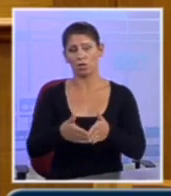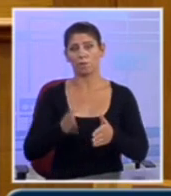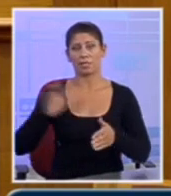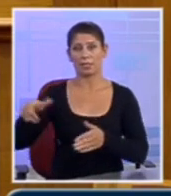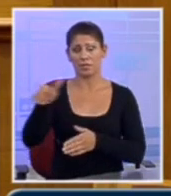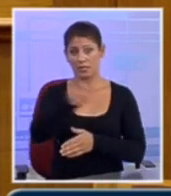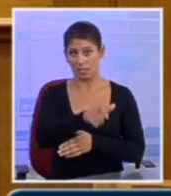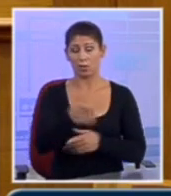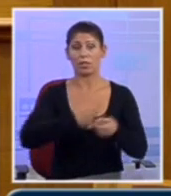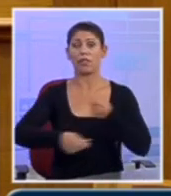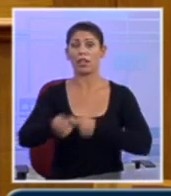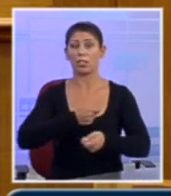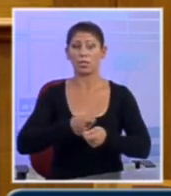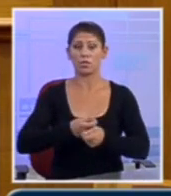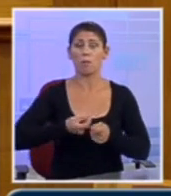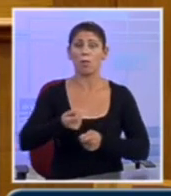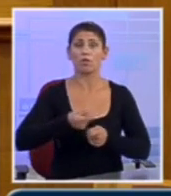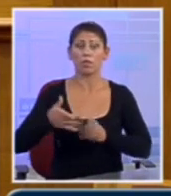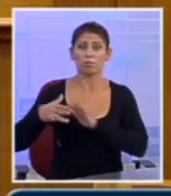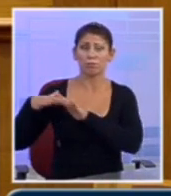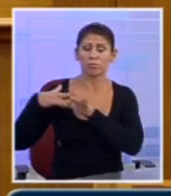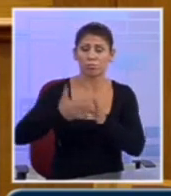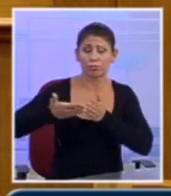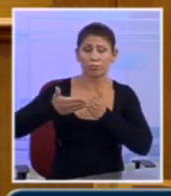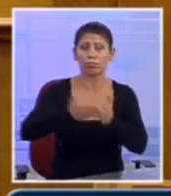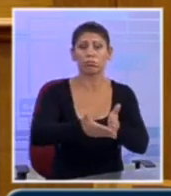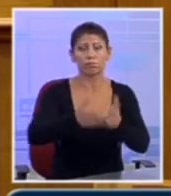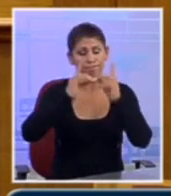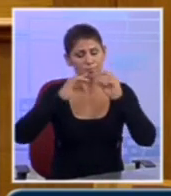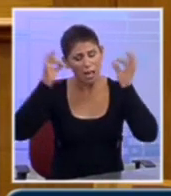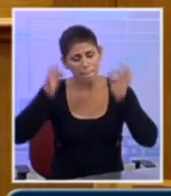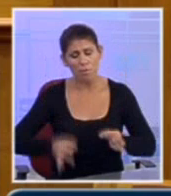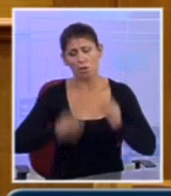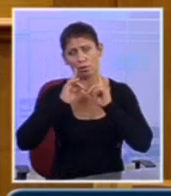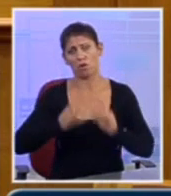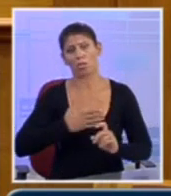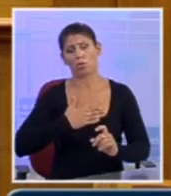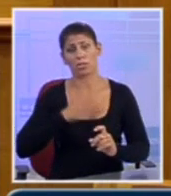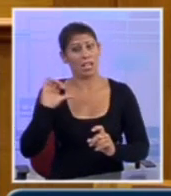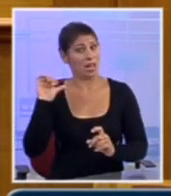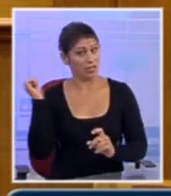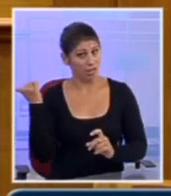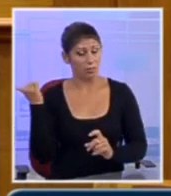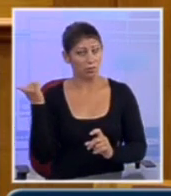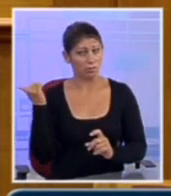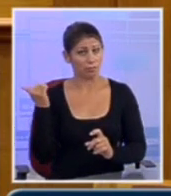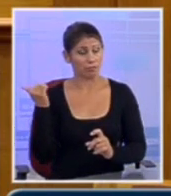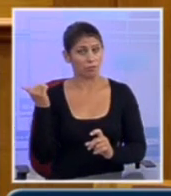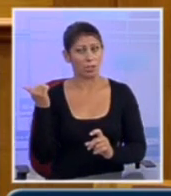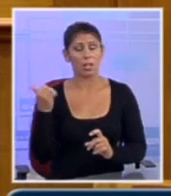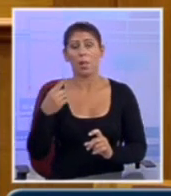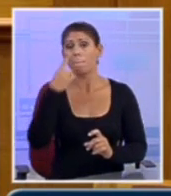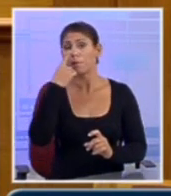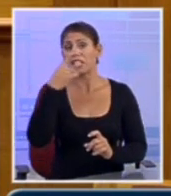του διαχείριση των προσφυγικών ροών είναι απόλυτη υποχρέωσή μας. Χθες στην